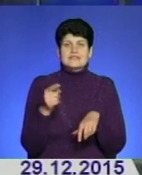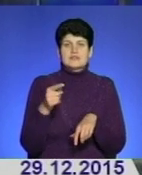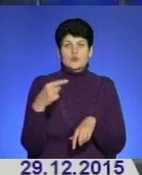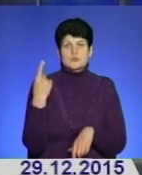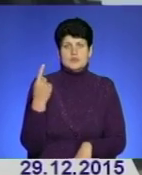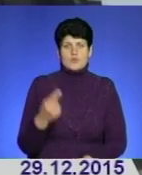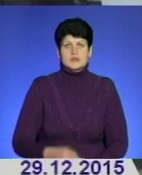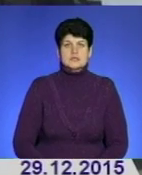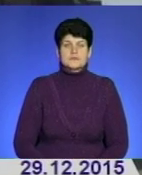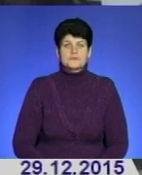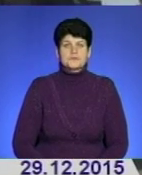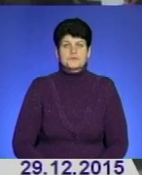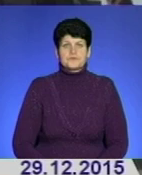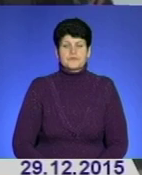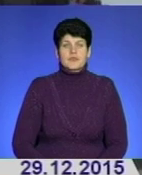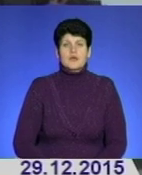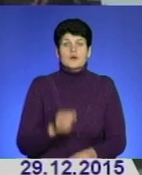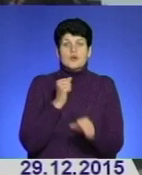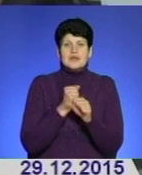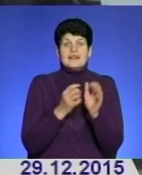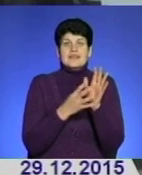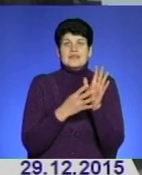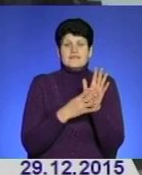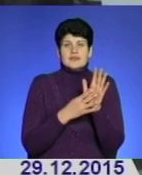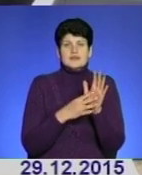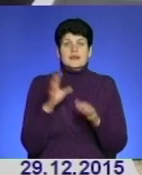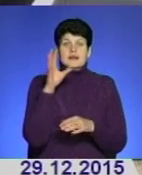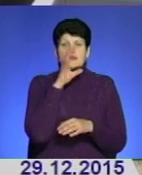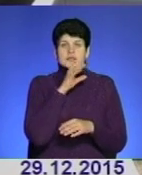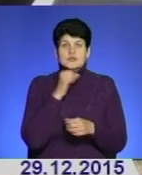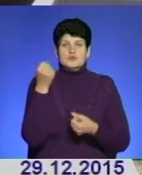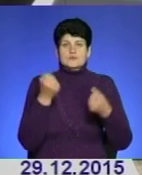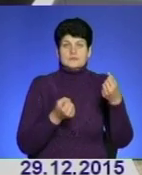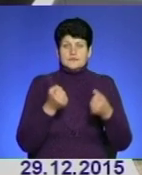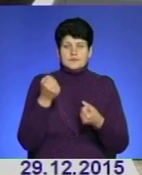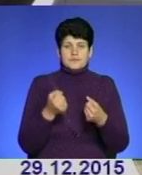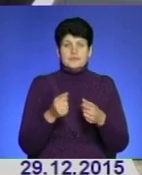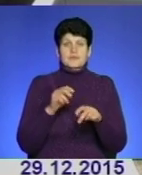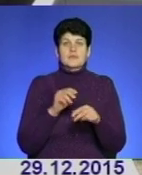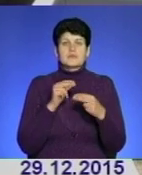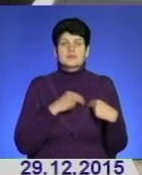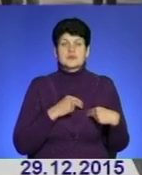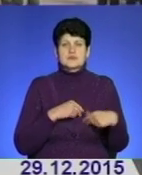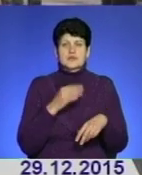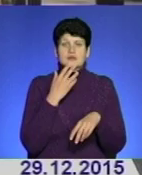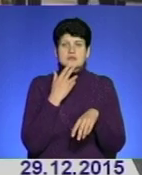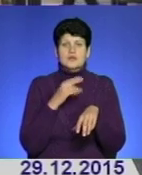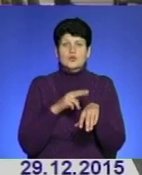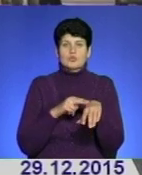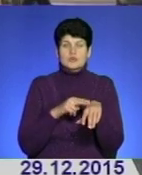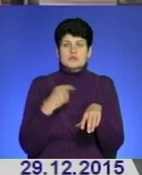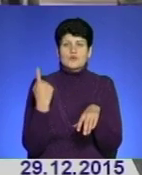області. У вчиненні 9 незаконних заволодінь транспортних засобів співробітники слідчого управління Національної поліції в